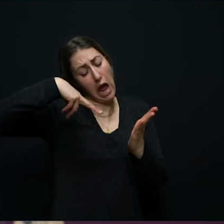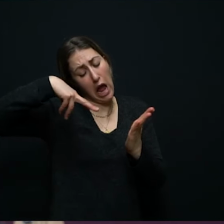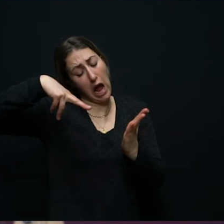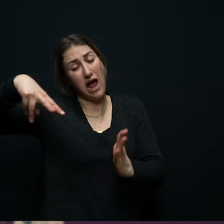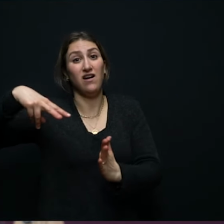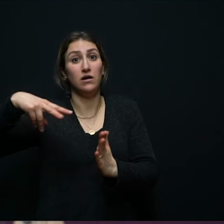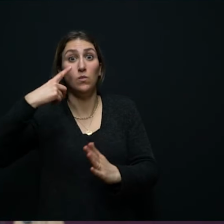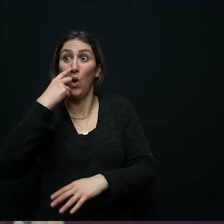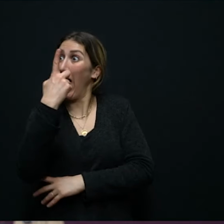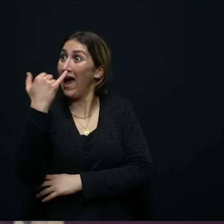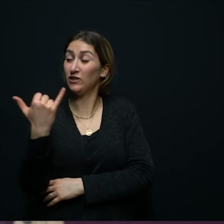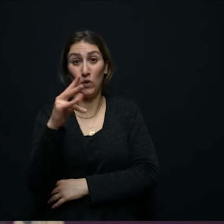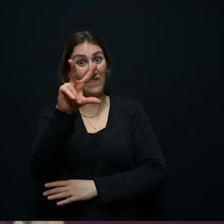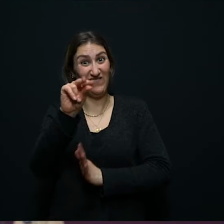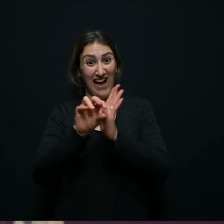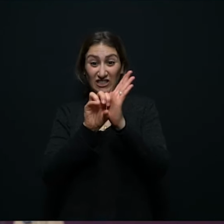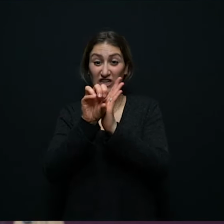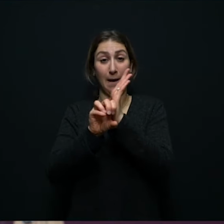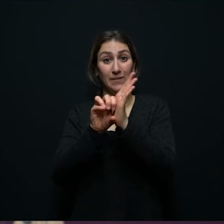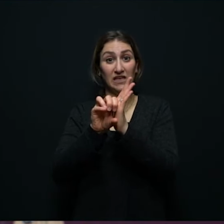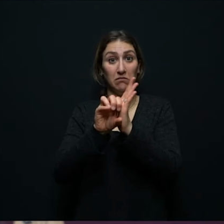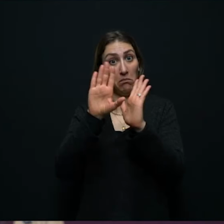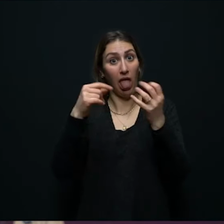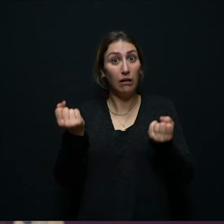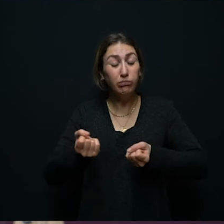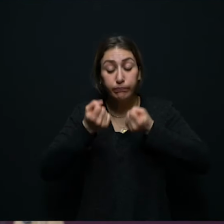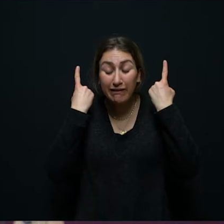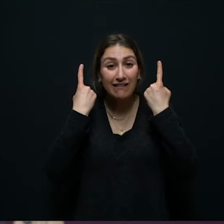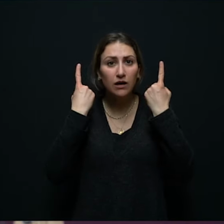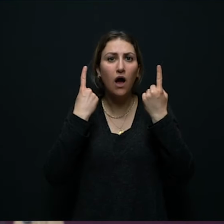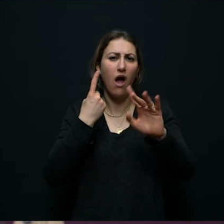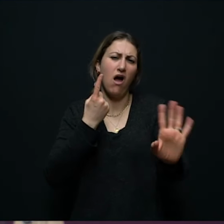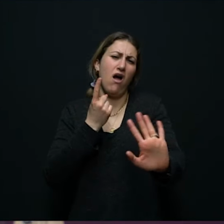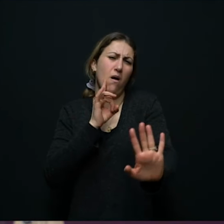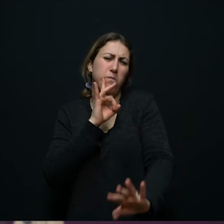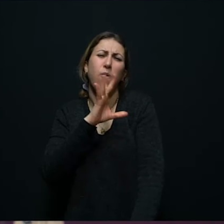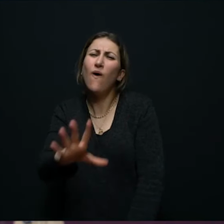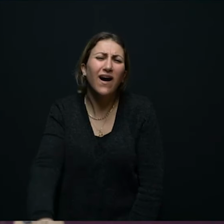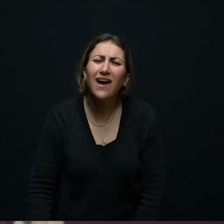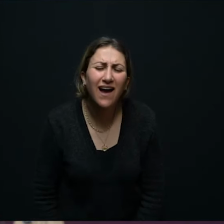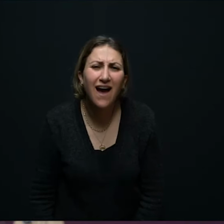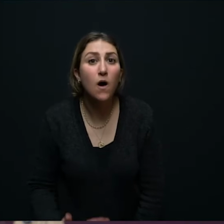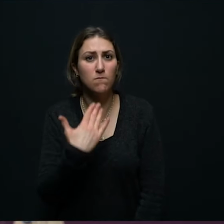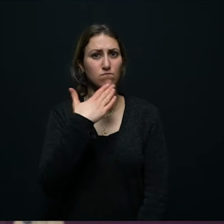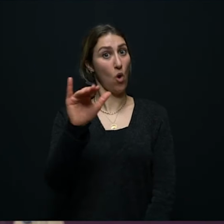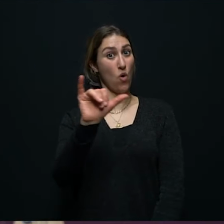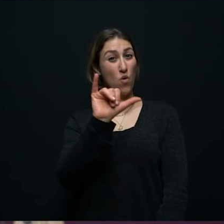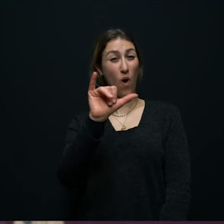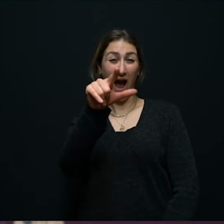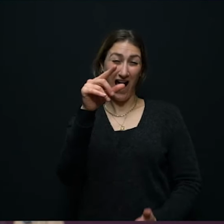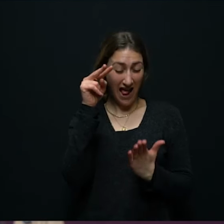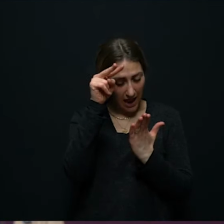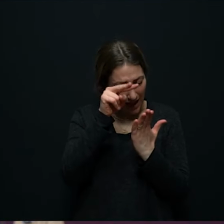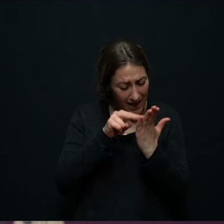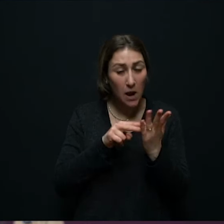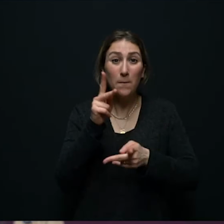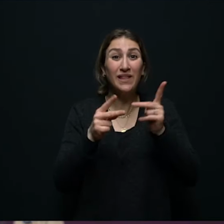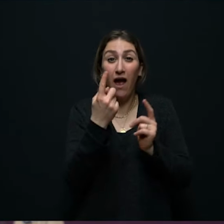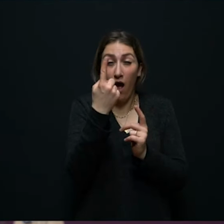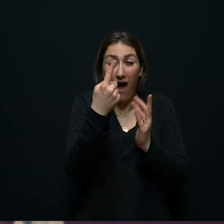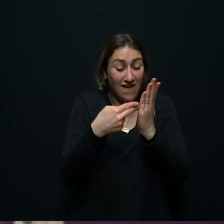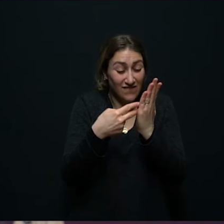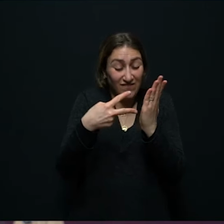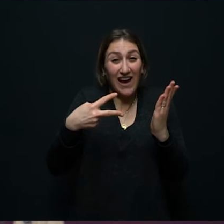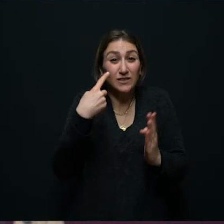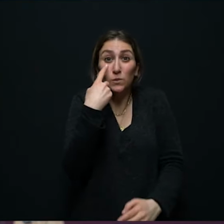sur une journée ne rien en retirer c'est pas seulement lire la bible qu'il faut faire c'est vraiment se l'approprier c'est